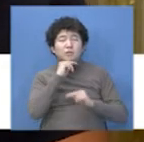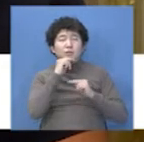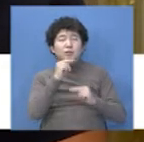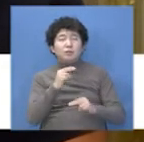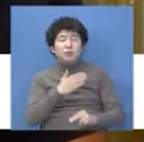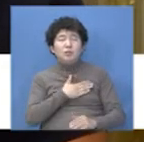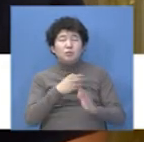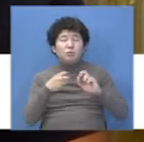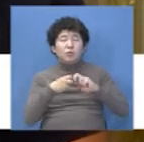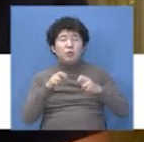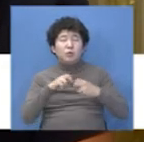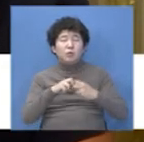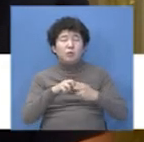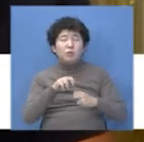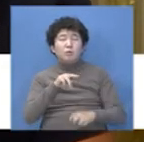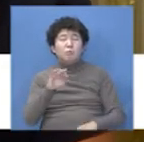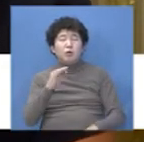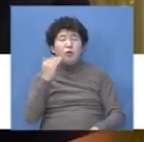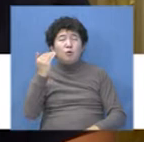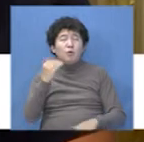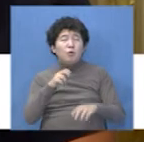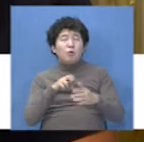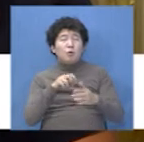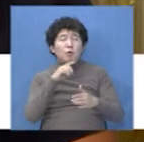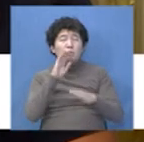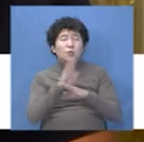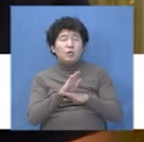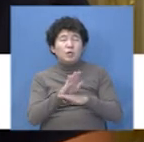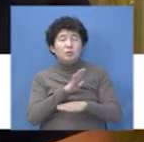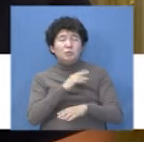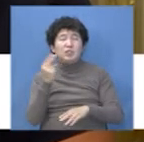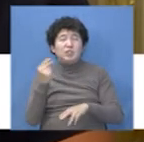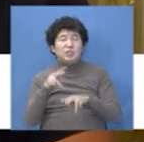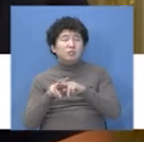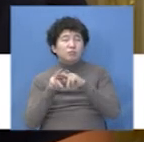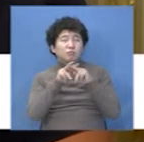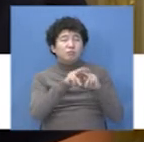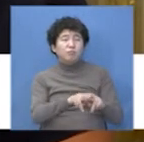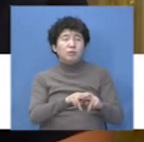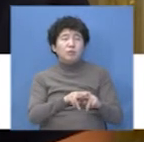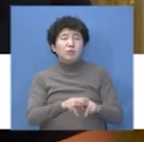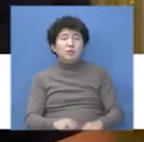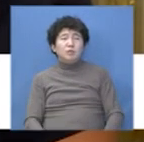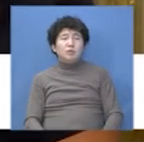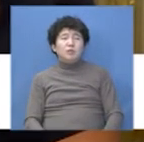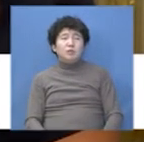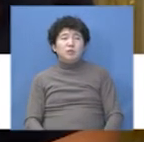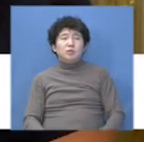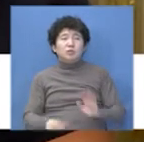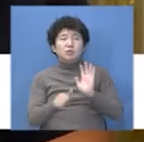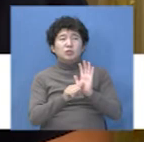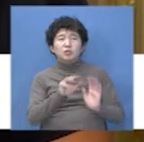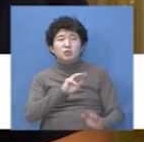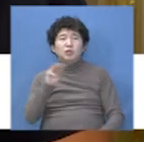нашу проблему, что по его поручению были выделены денежные средства из бюджета района Алтай в размере